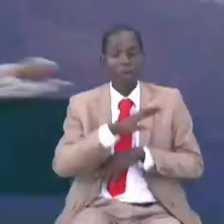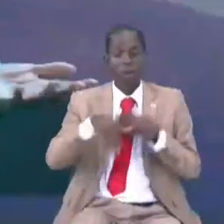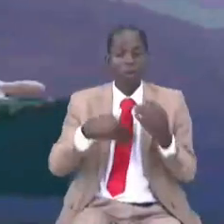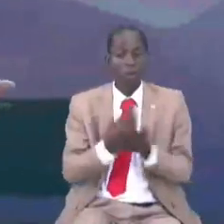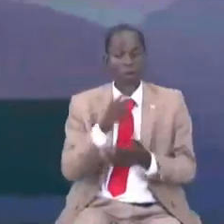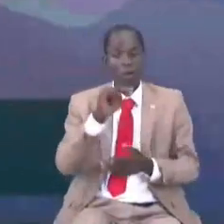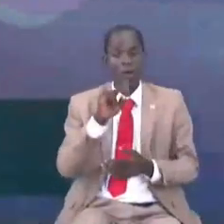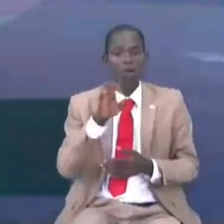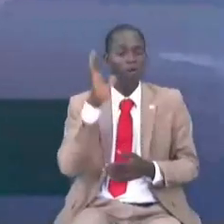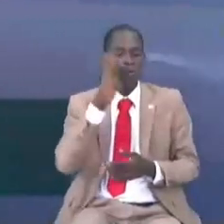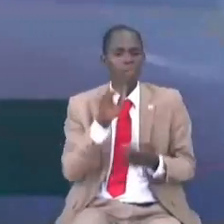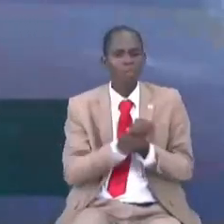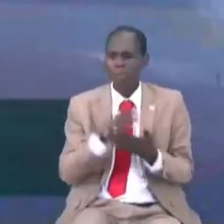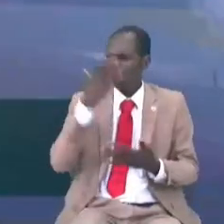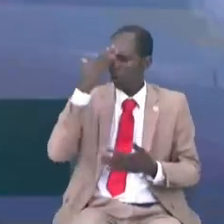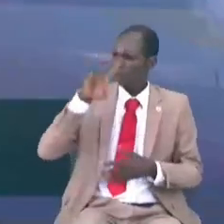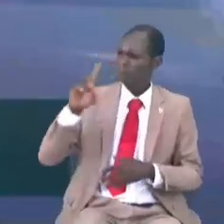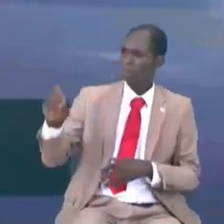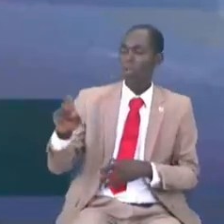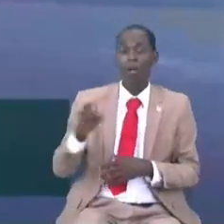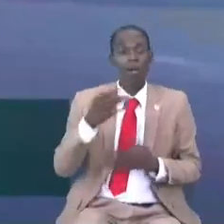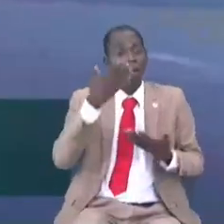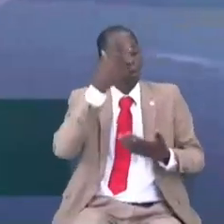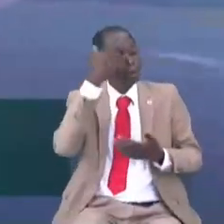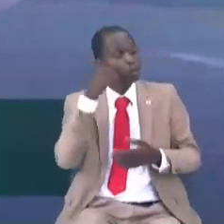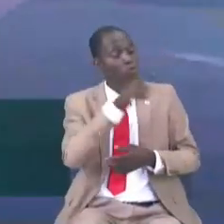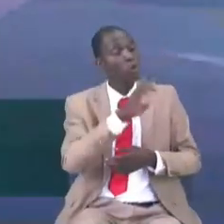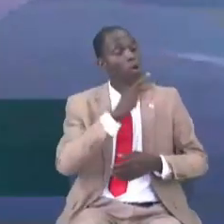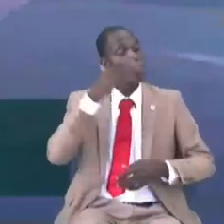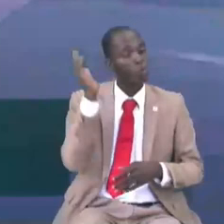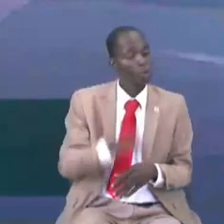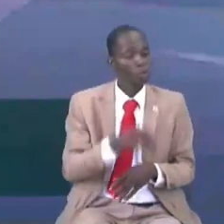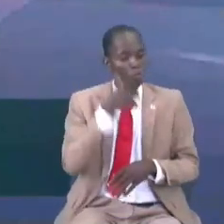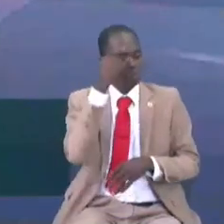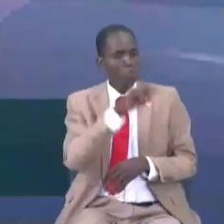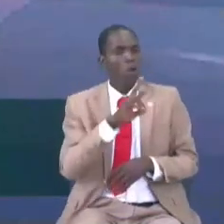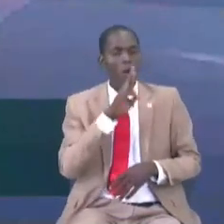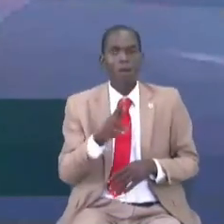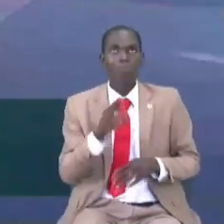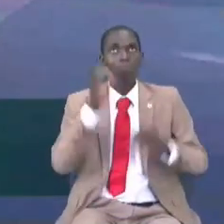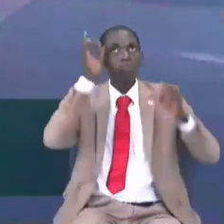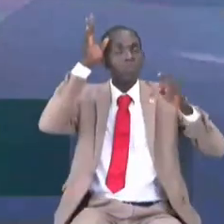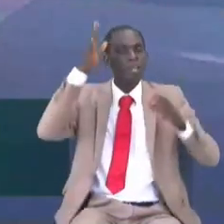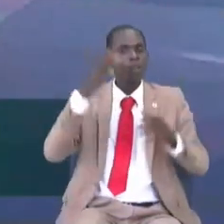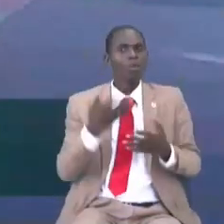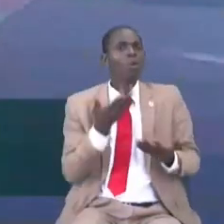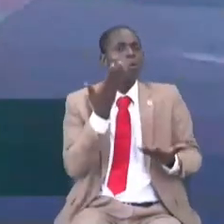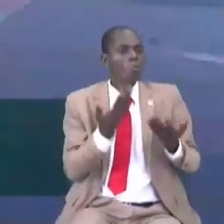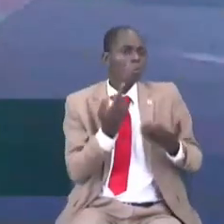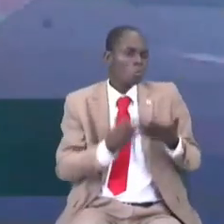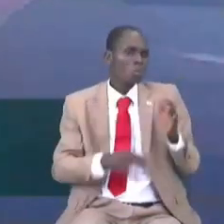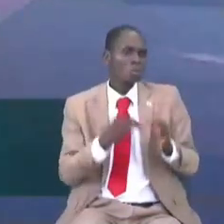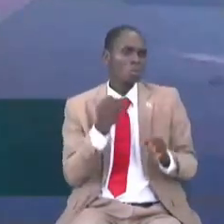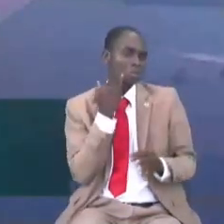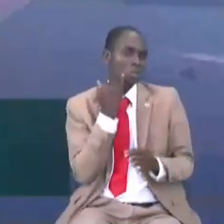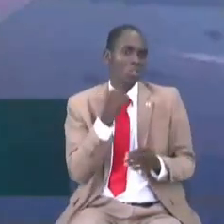Parce que tu es méchant, parce que tu es violent. Et si le roi Ninive disait, qui t'a donné même cette